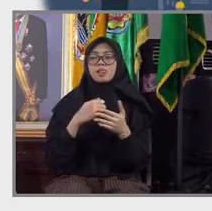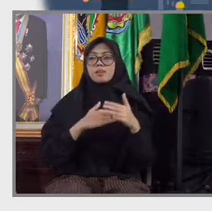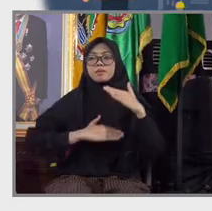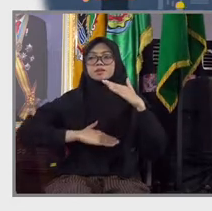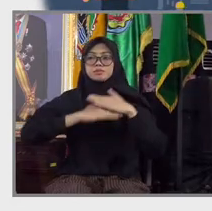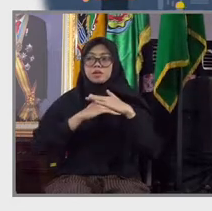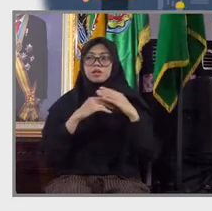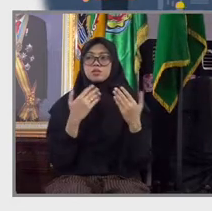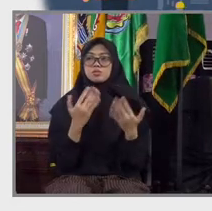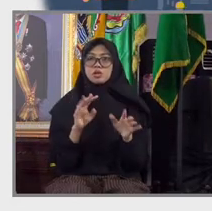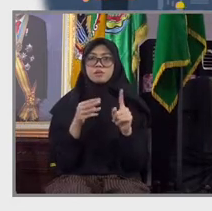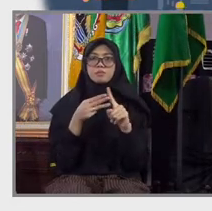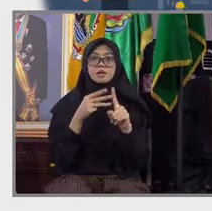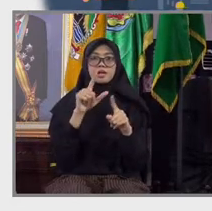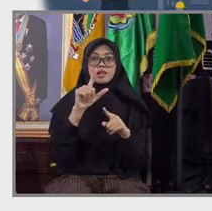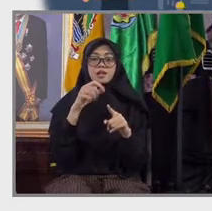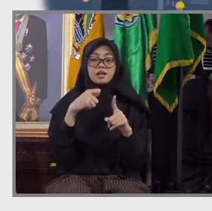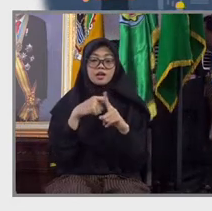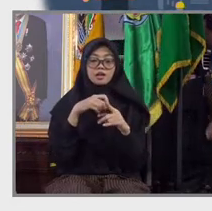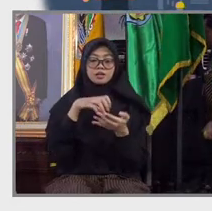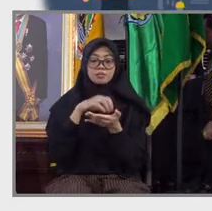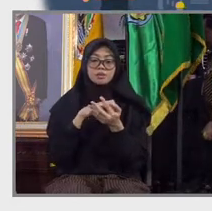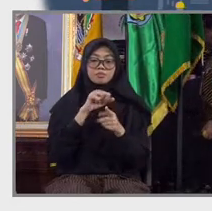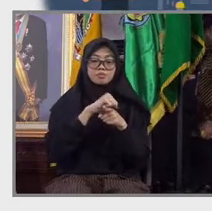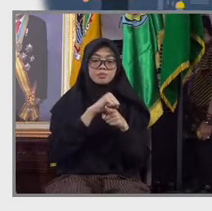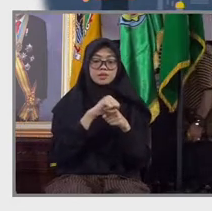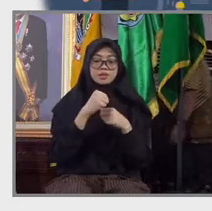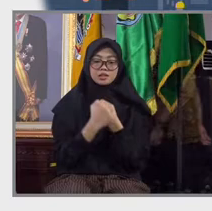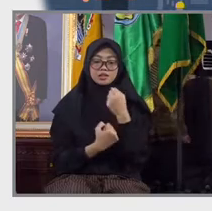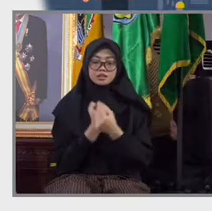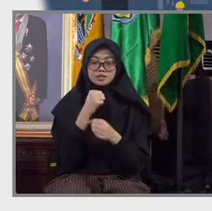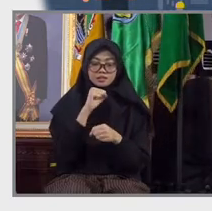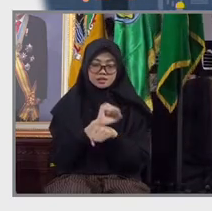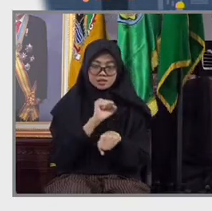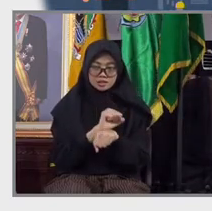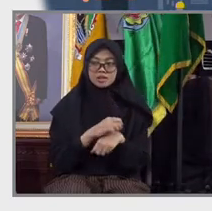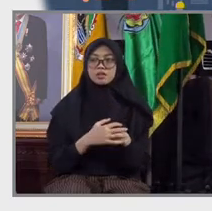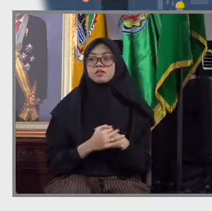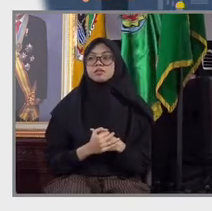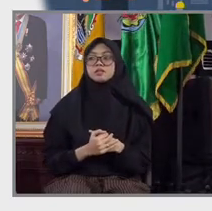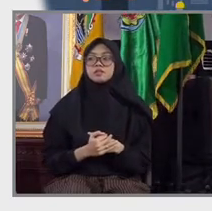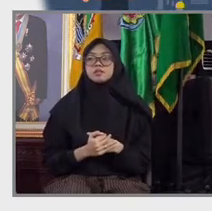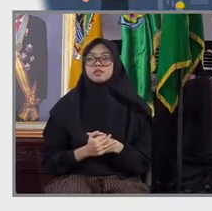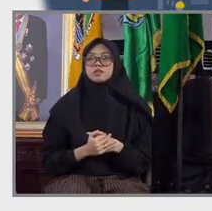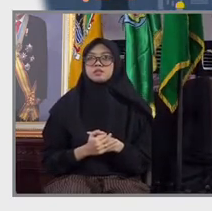Kabupaten Kendal bisa berfungsi secara maksimal. Yang berikutnya adalah